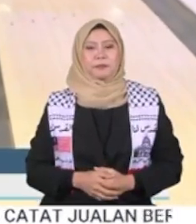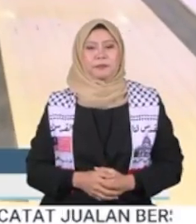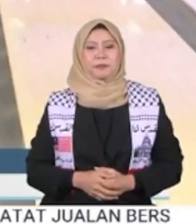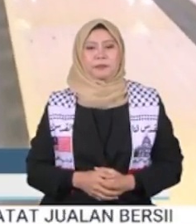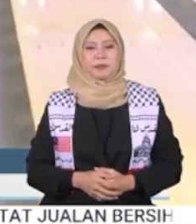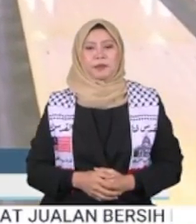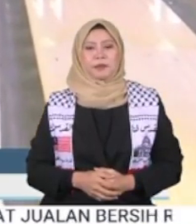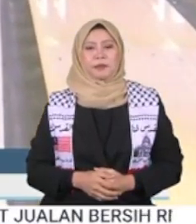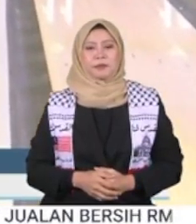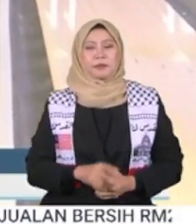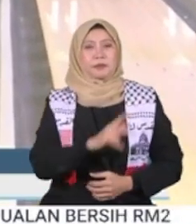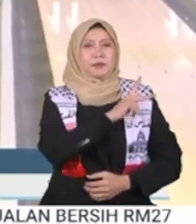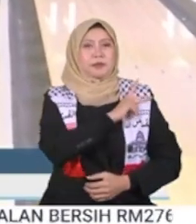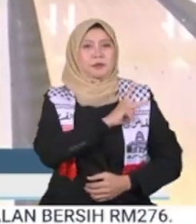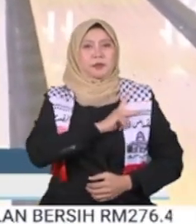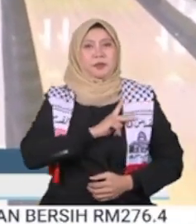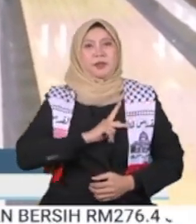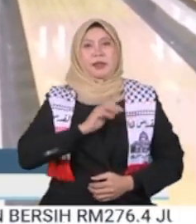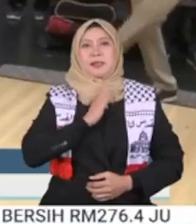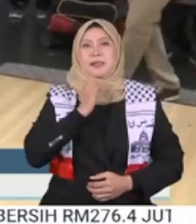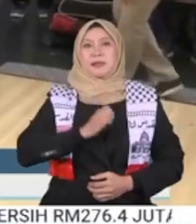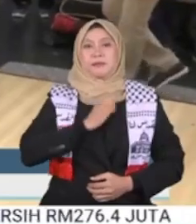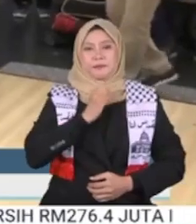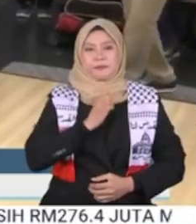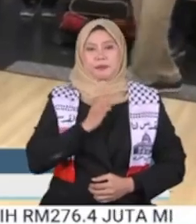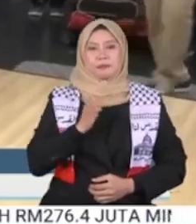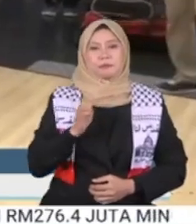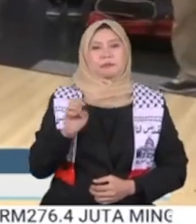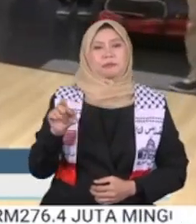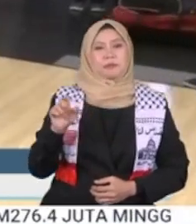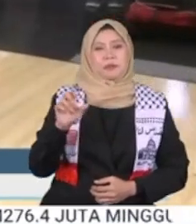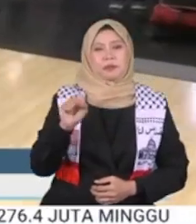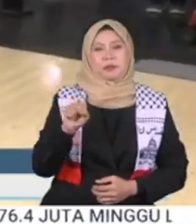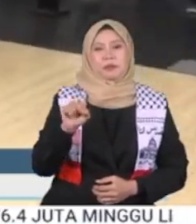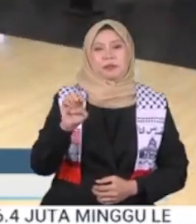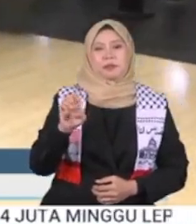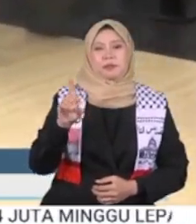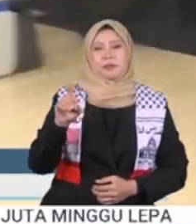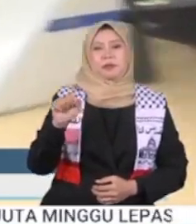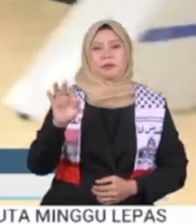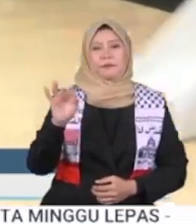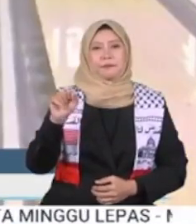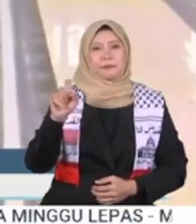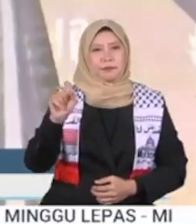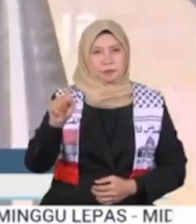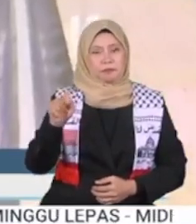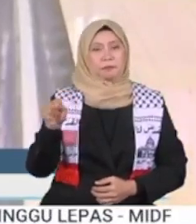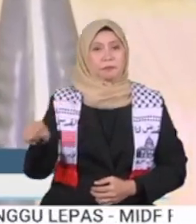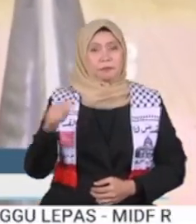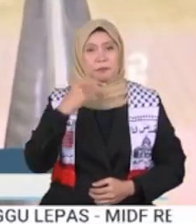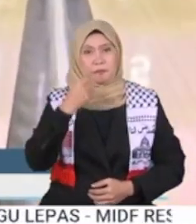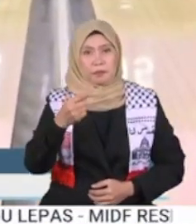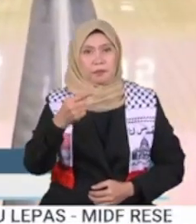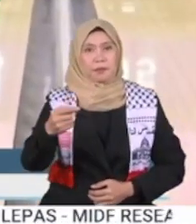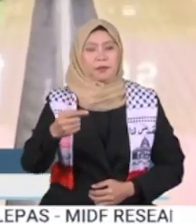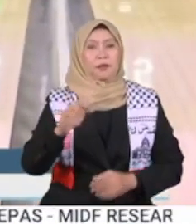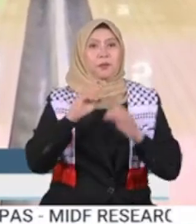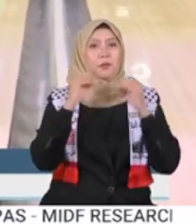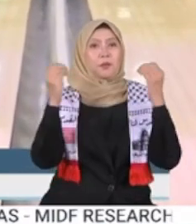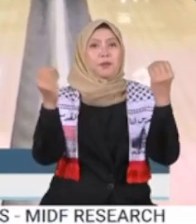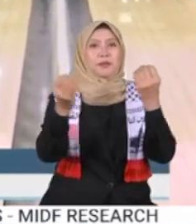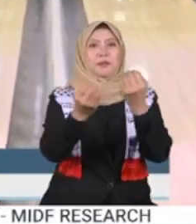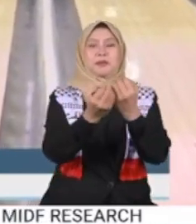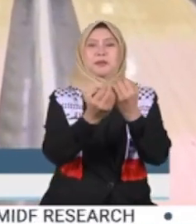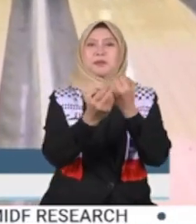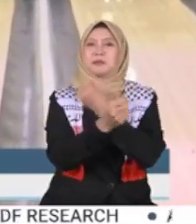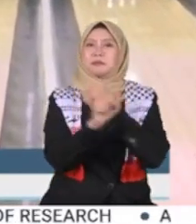rakyat Ketua pegawai eksekutif sfiat San berhad dat awang bamam awang mahm berkata sebagai sebuah